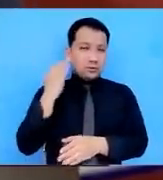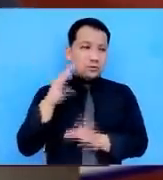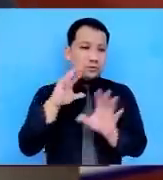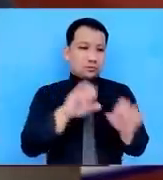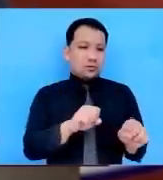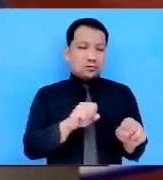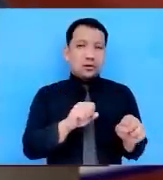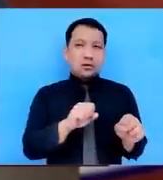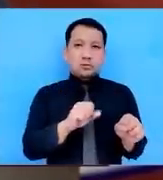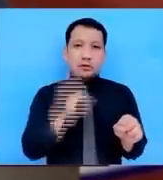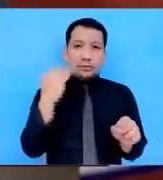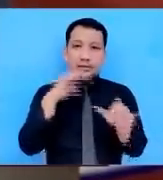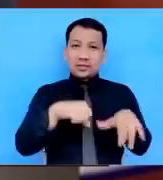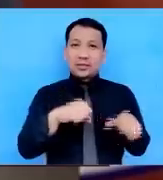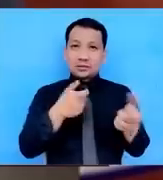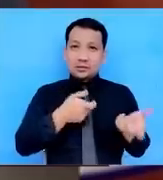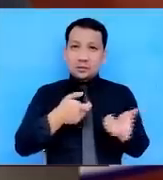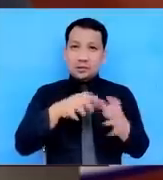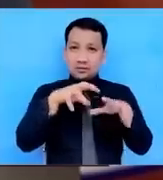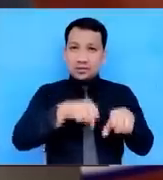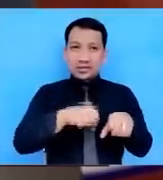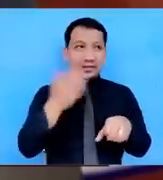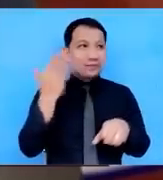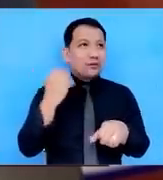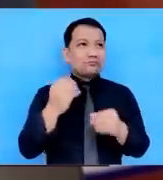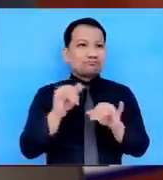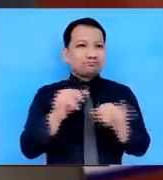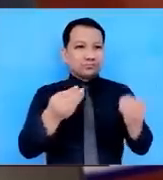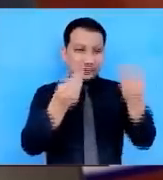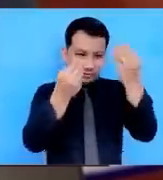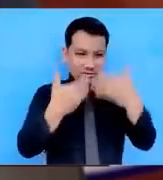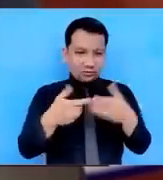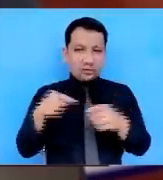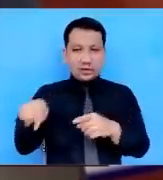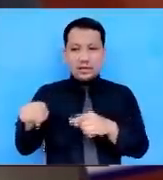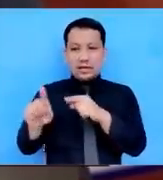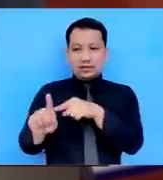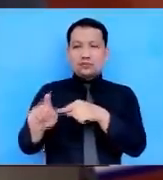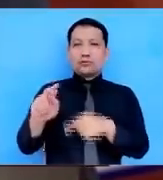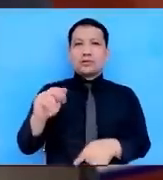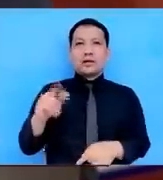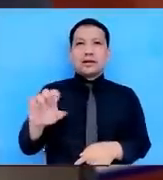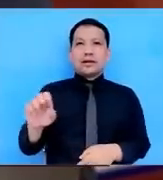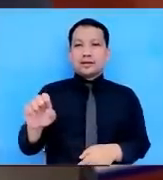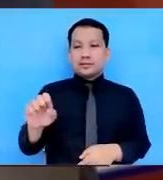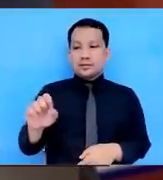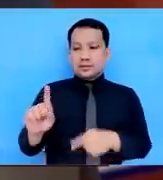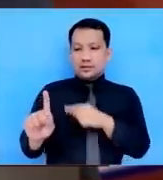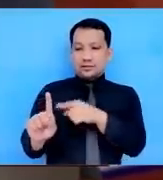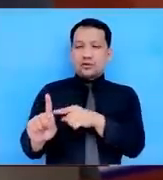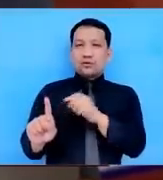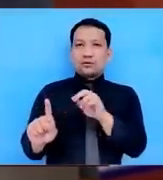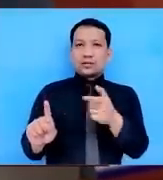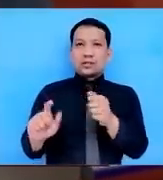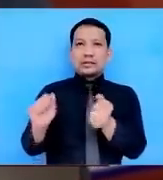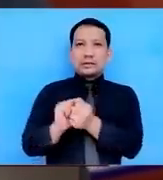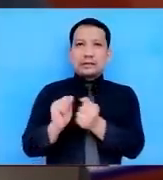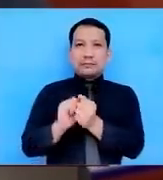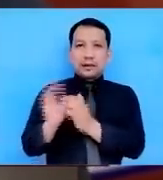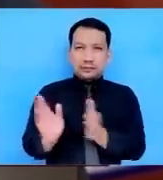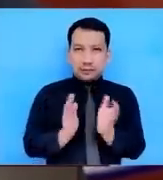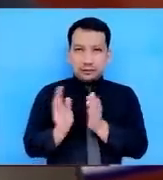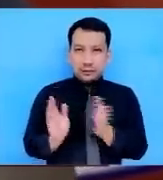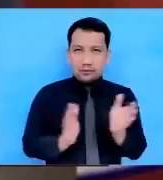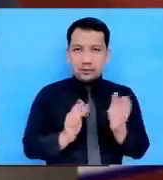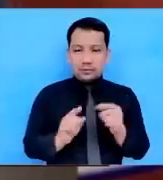mga suspect po natin na accordingly itong si Nigel ay kasama po sa naging pagpaplano at in fact, siya po ang